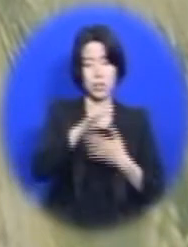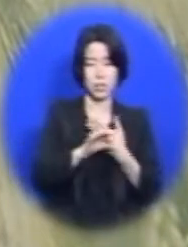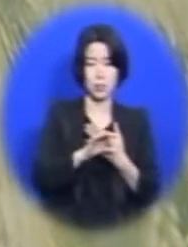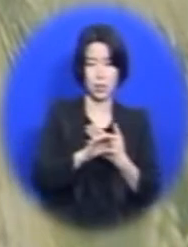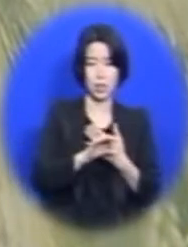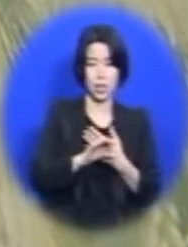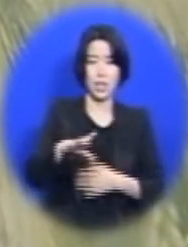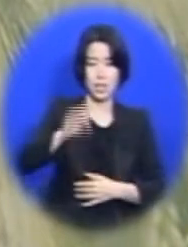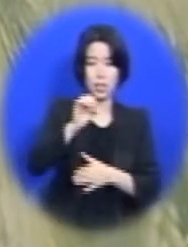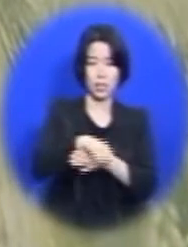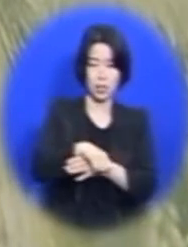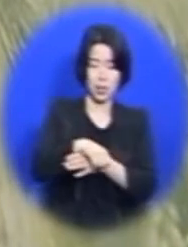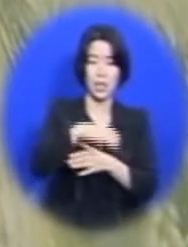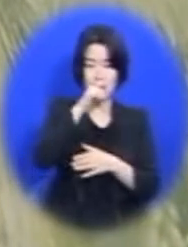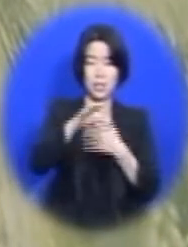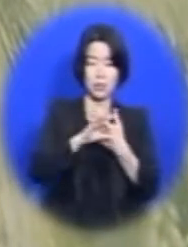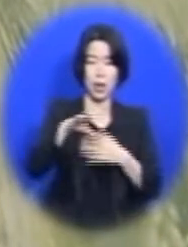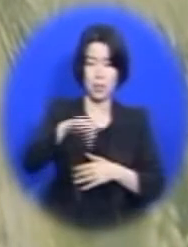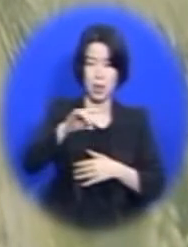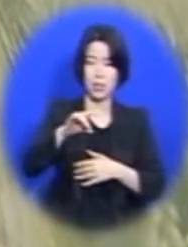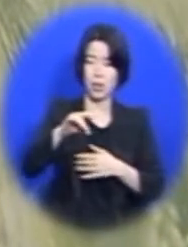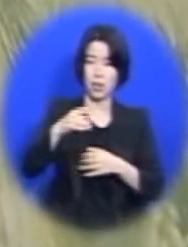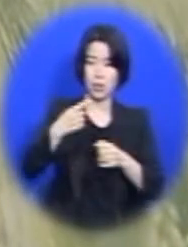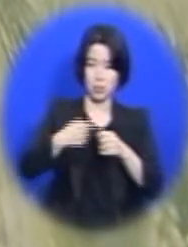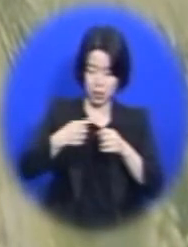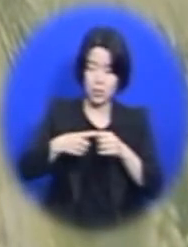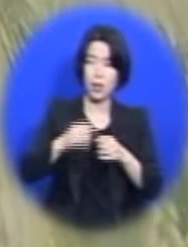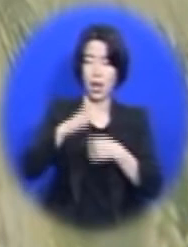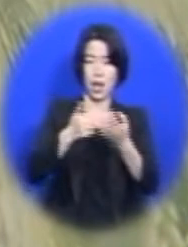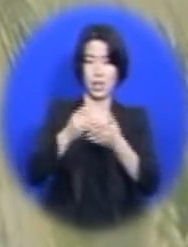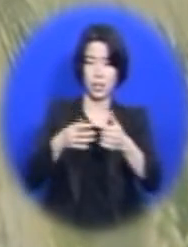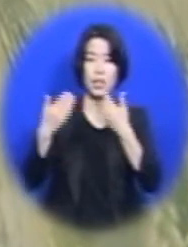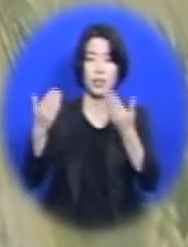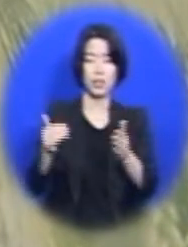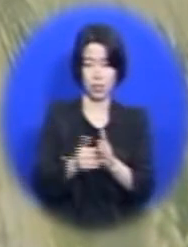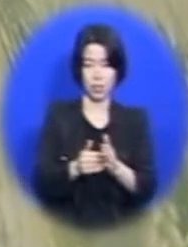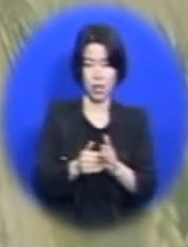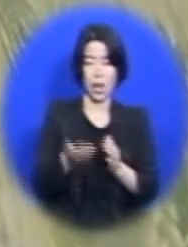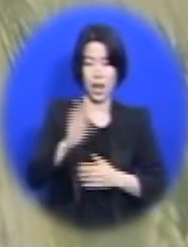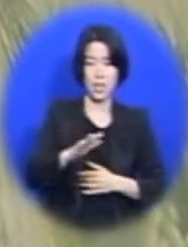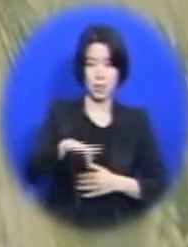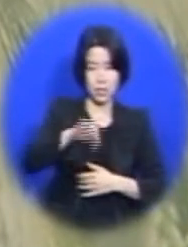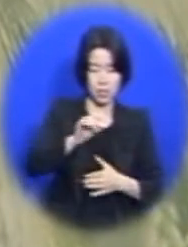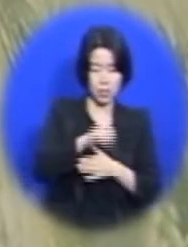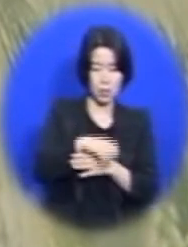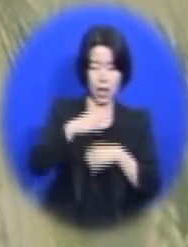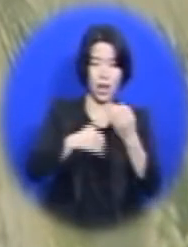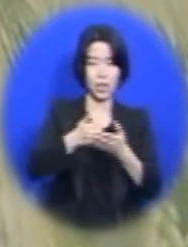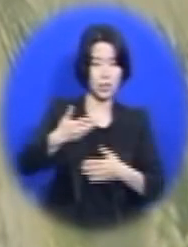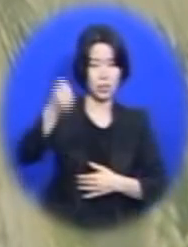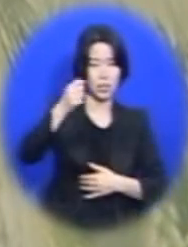첫 열매가 맺어지면 먼저 하나님께 드립니다. 그런데 첫 열매가 하나님의 것이라는 의식이 없는